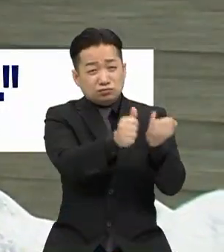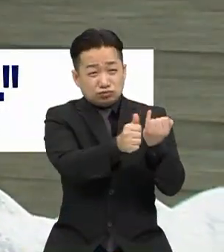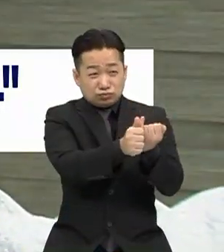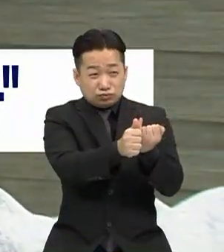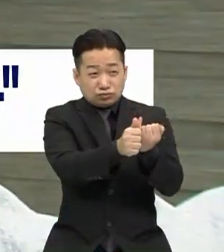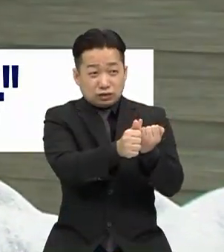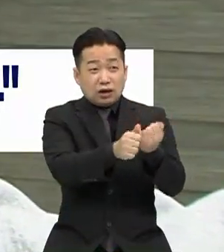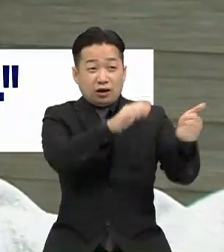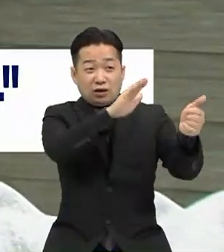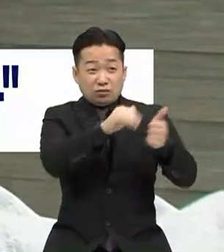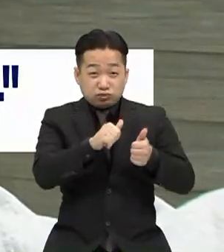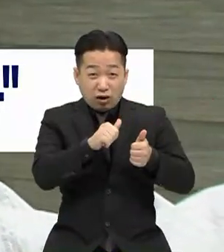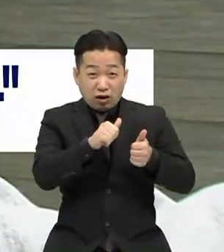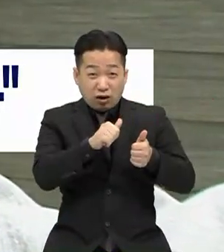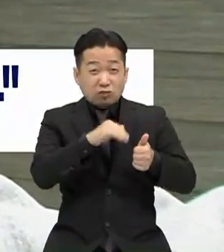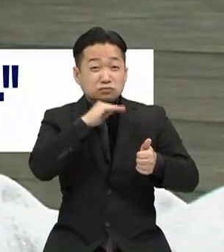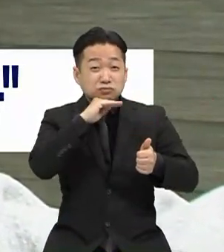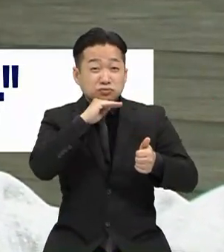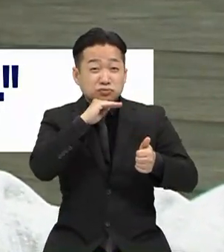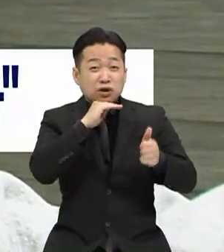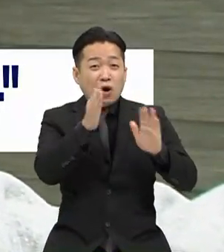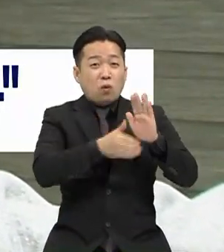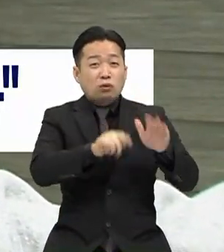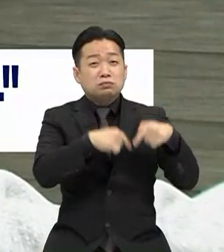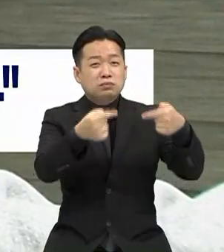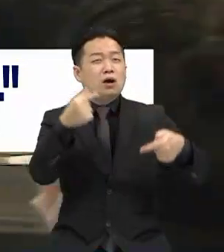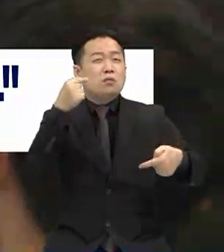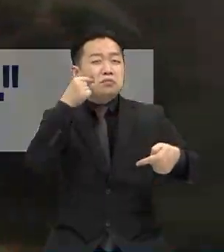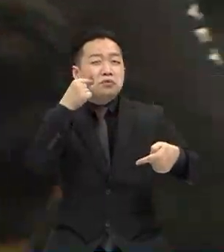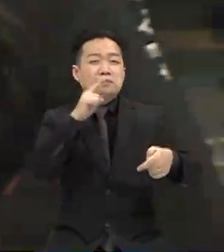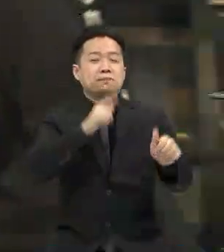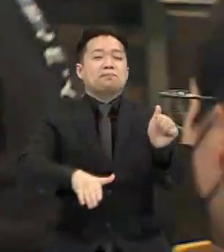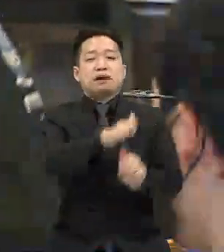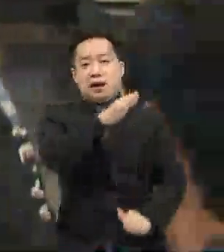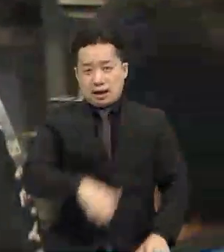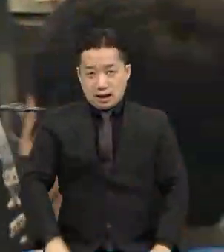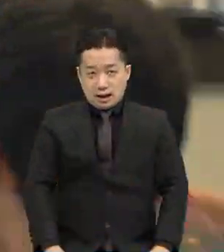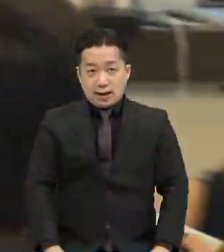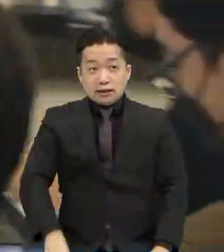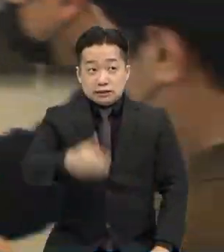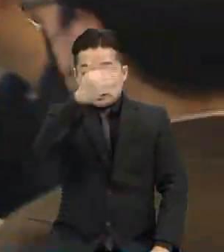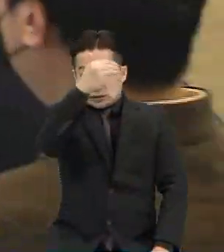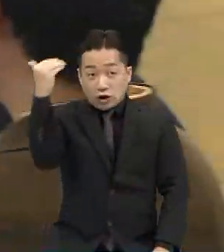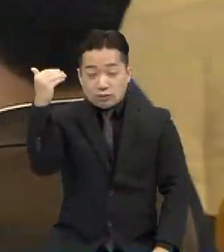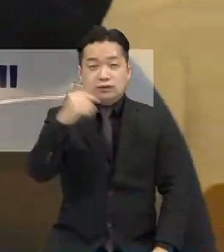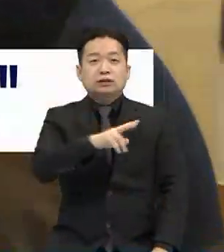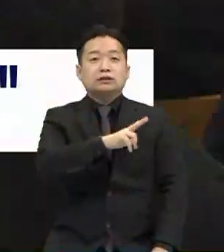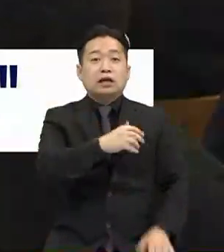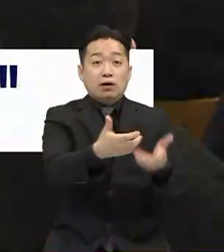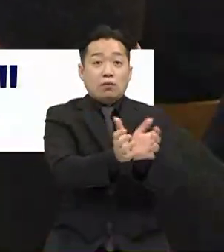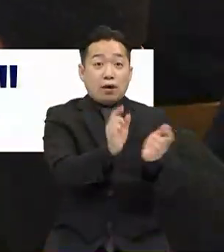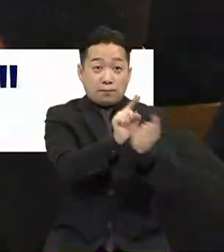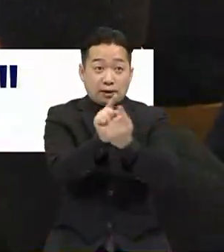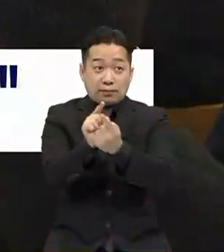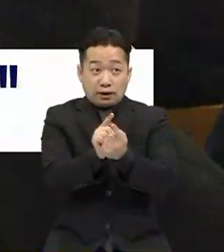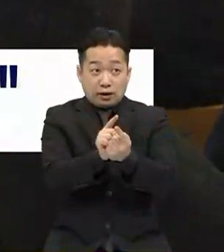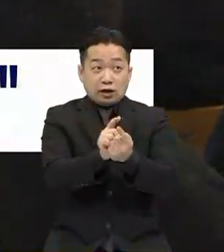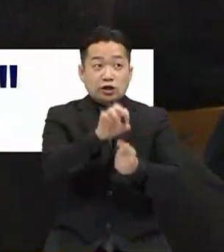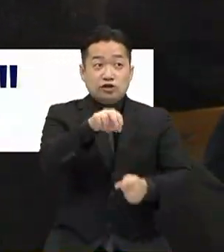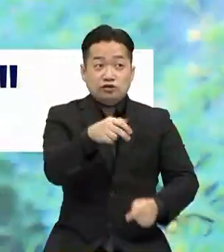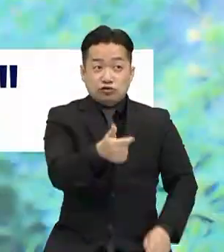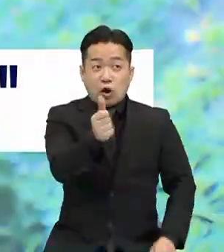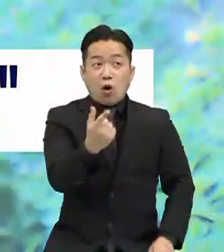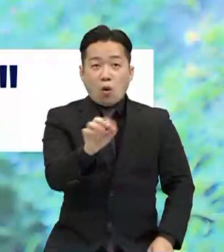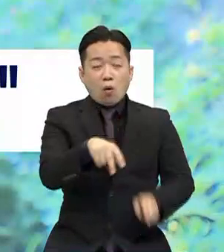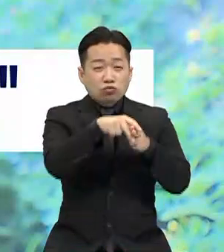대기 중이어서 공식 석상에 나오지 못한다고 맞받았습니다. 젊은 당원들을 만난 유승민 후보는 윤홍 후보를